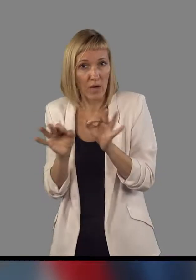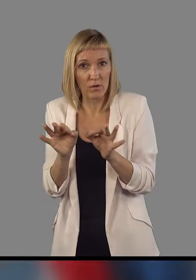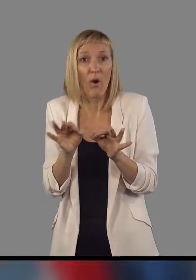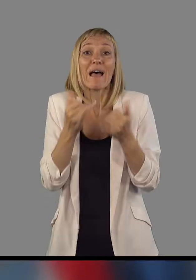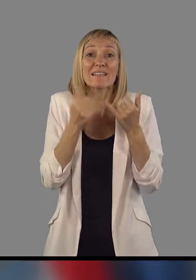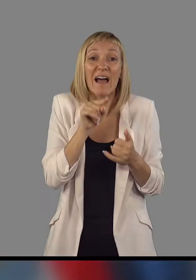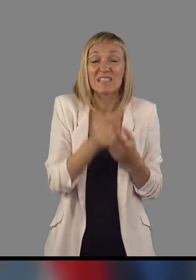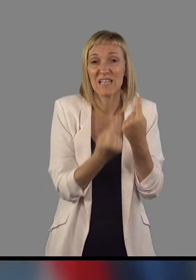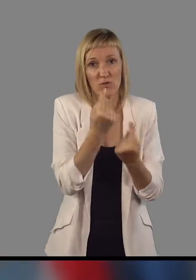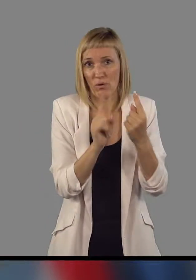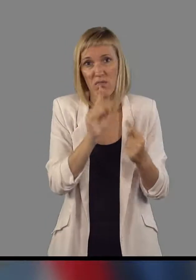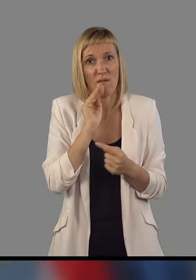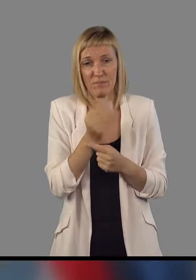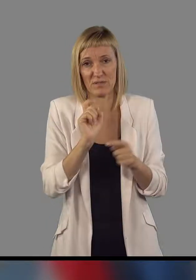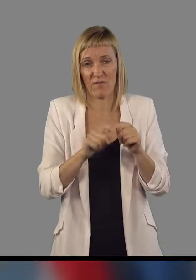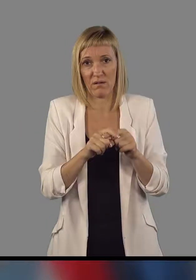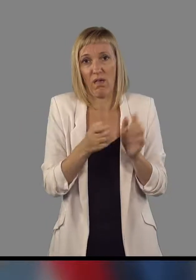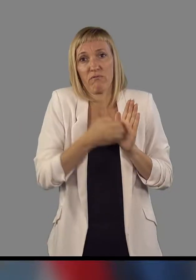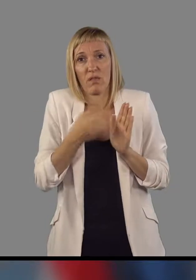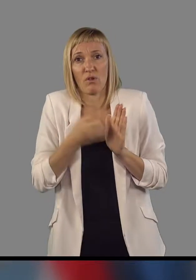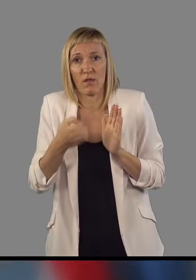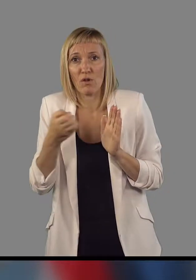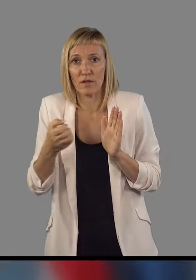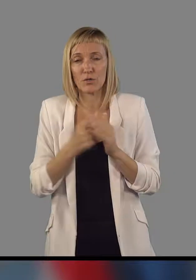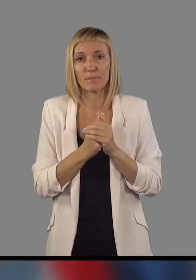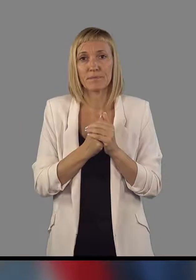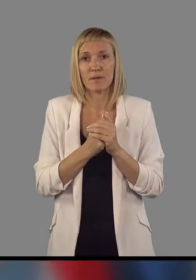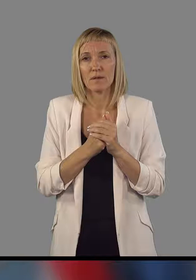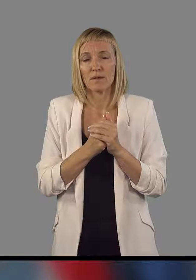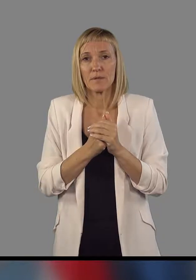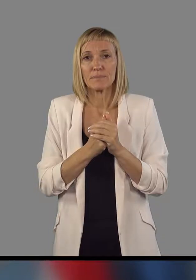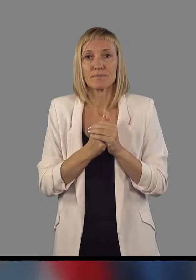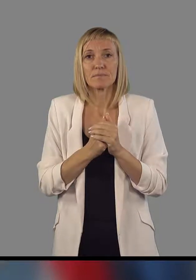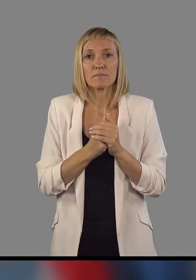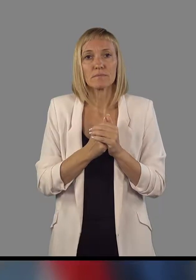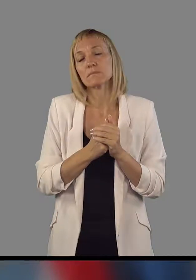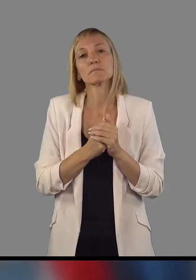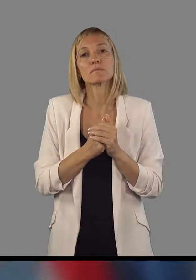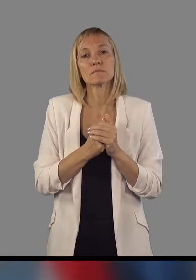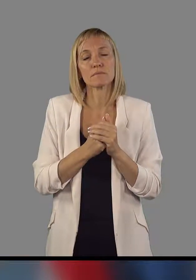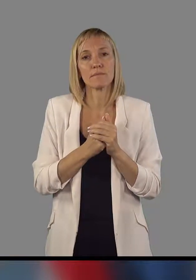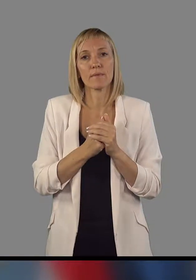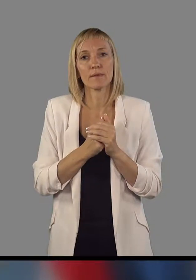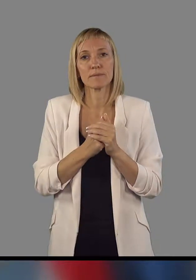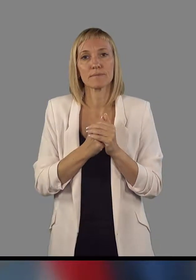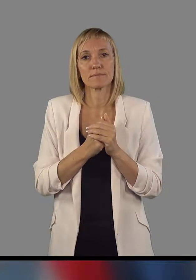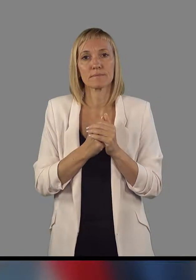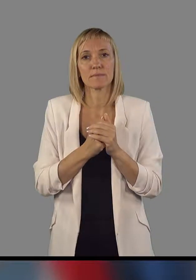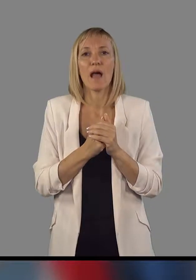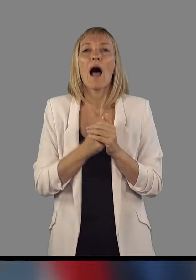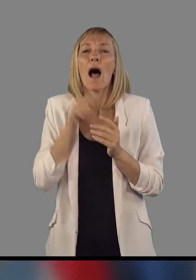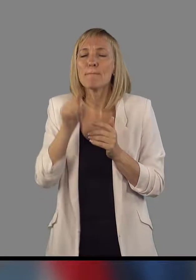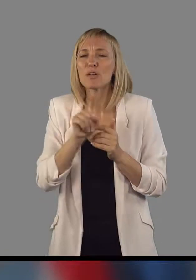dogajalo. In to je smisel teh sprememb. Veste, nismo šli vanje zgolj